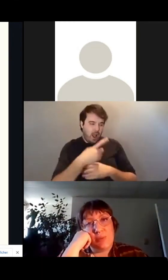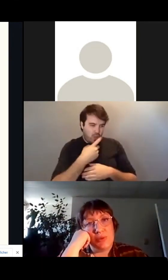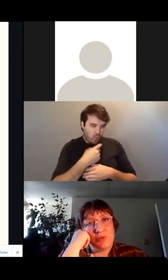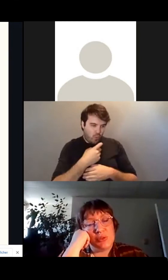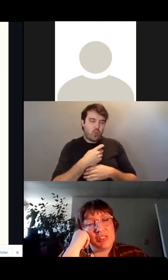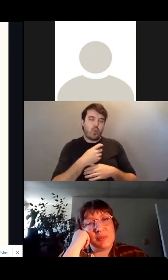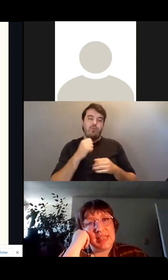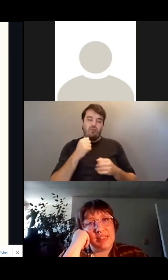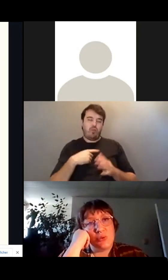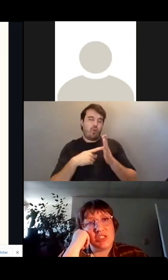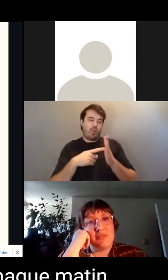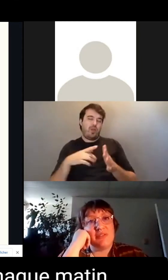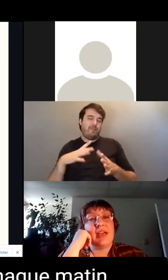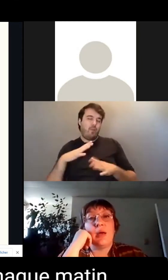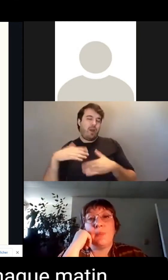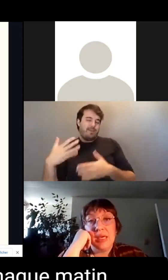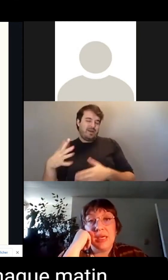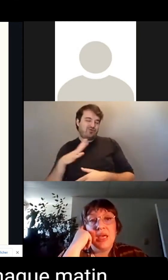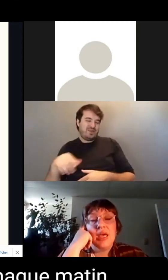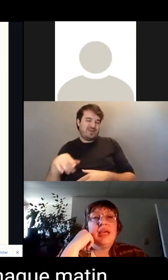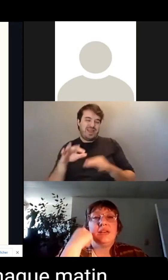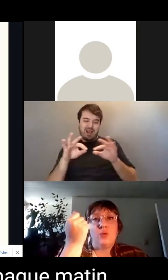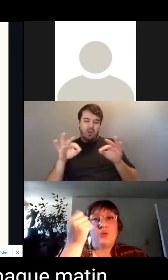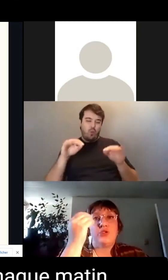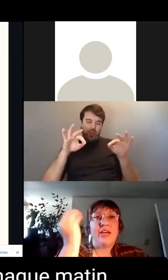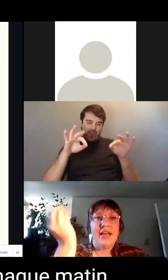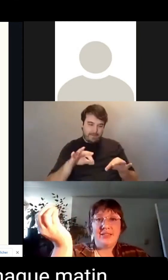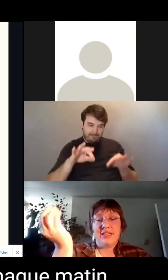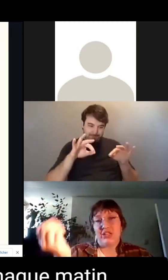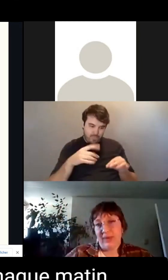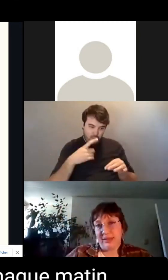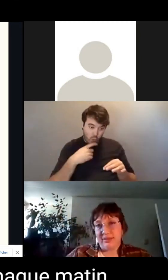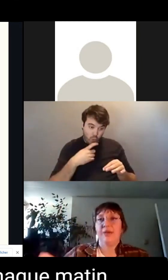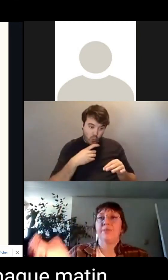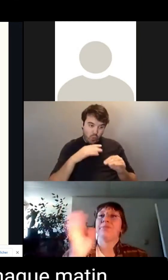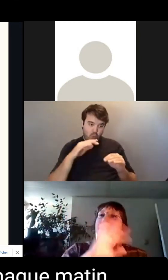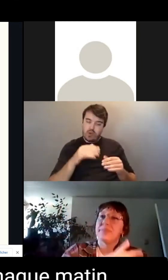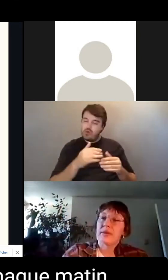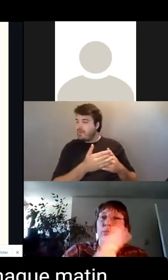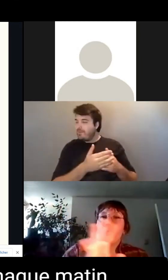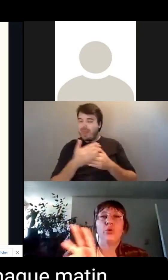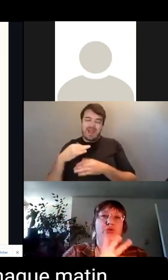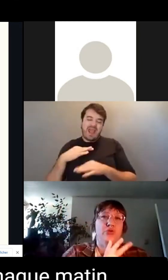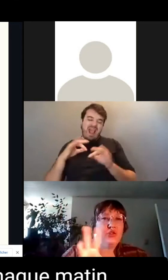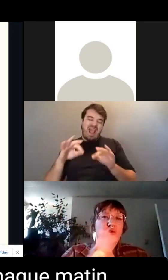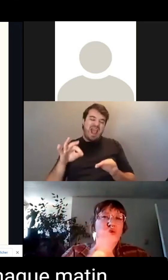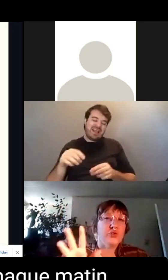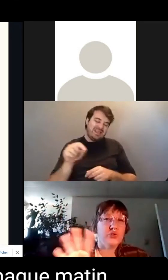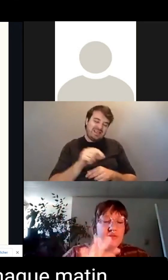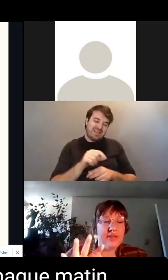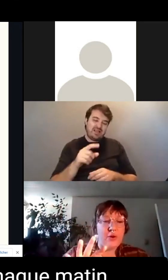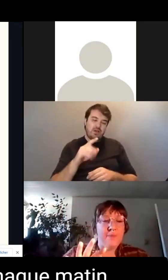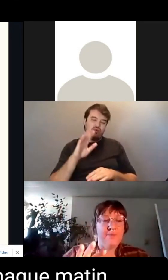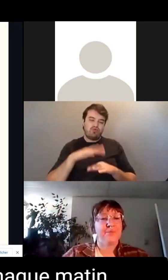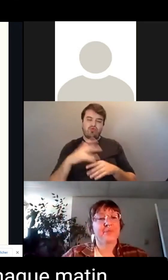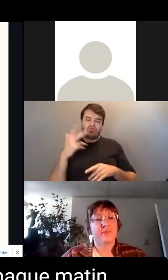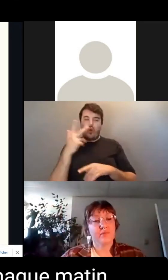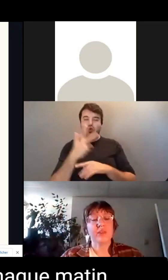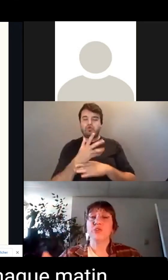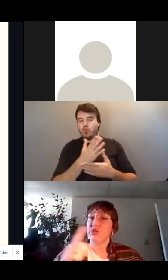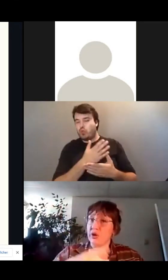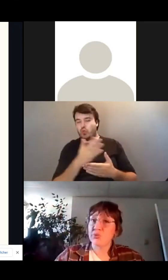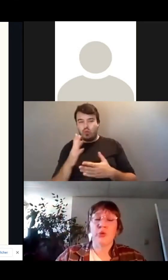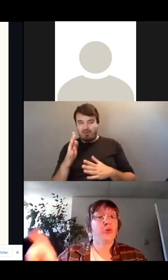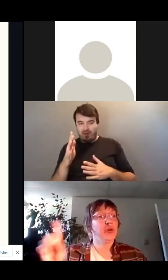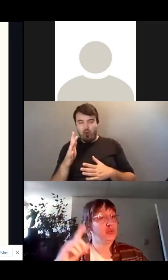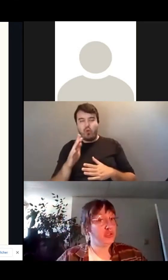retour de la pause, je vous montrerai mes haricots. J'en fais tremper et donc, je rince à chaque matin pour une durée de 3 jours environ.